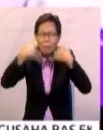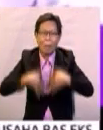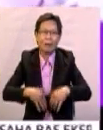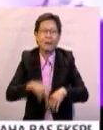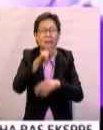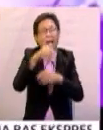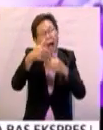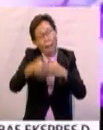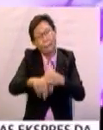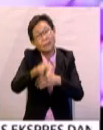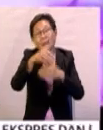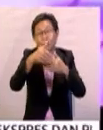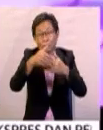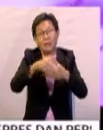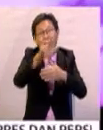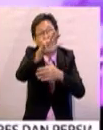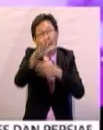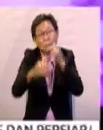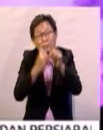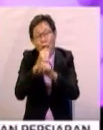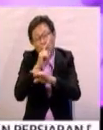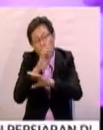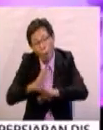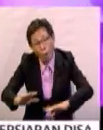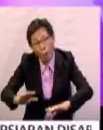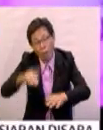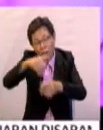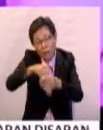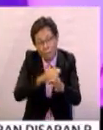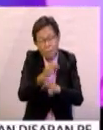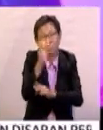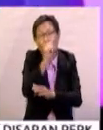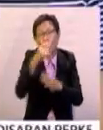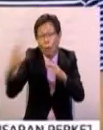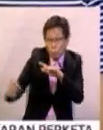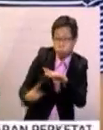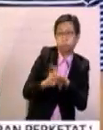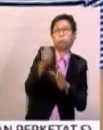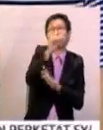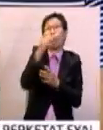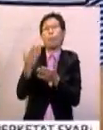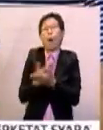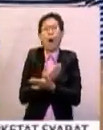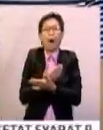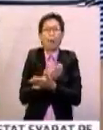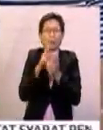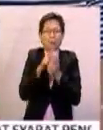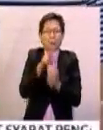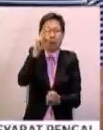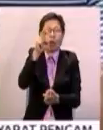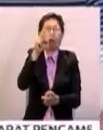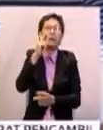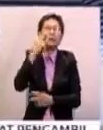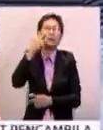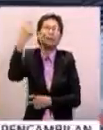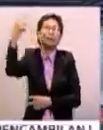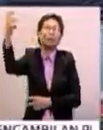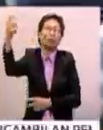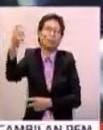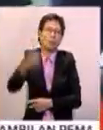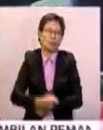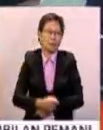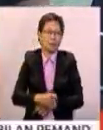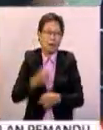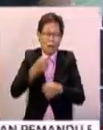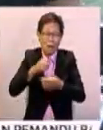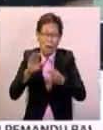Selepas 35 tahun menyepi dalam bidang nyanyian, Kaza muncul dengan single terbaru berjudul Pecutan Impian. Lagu ciptaan